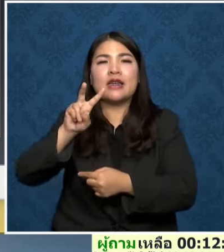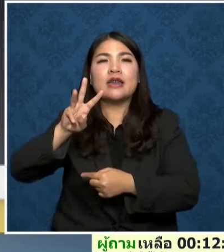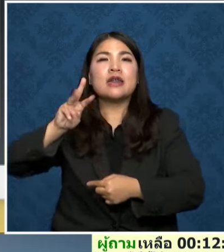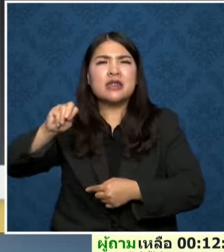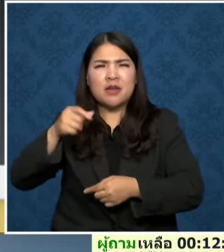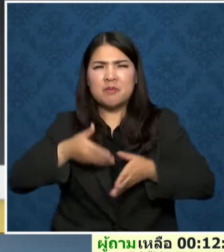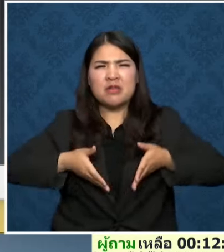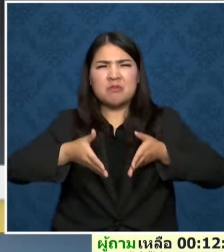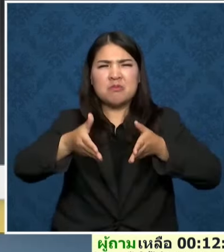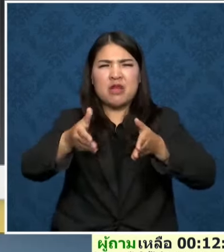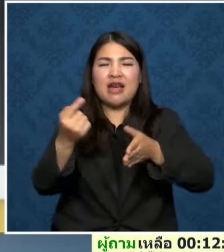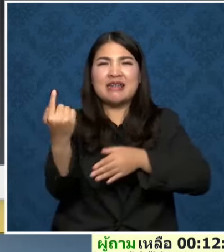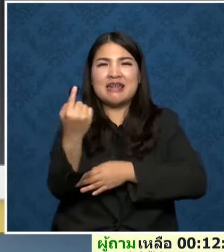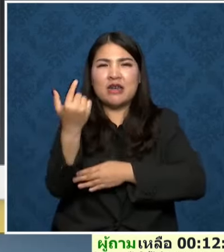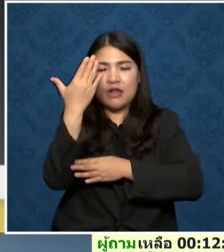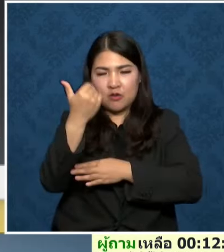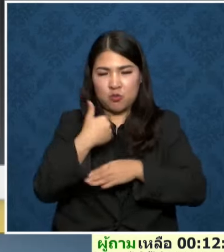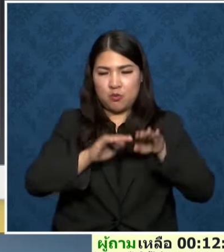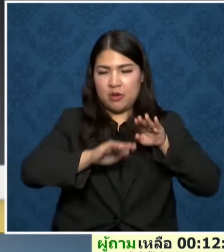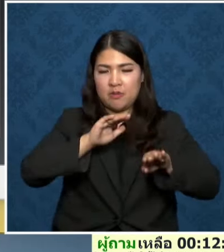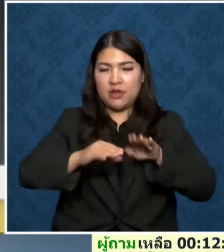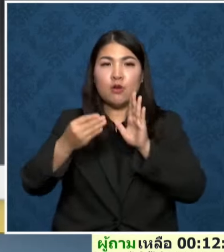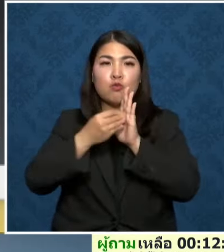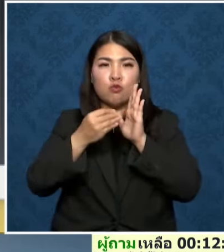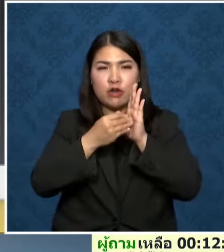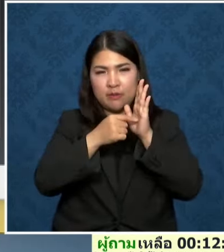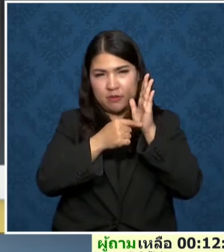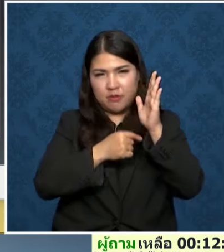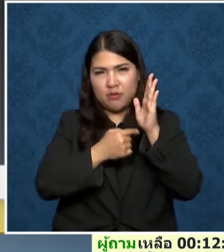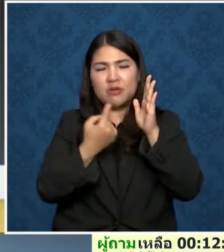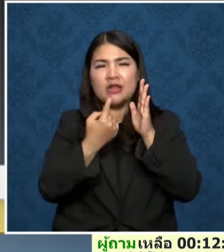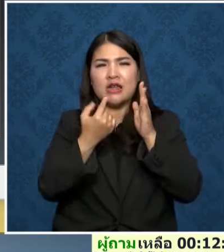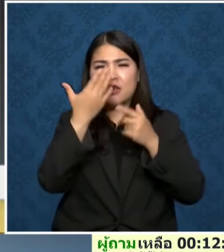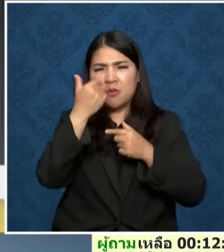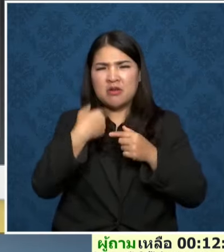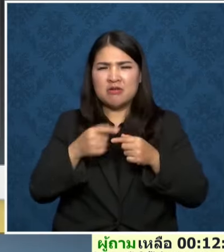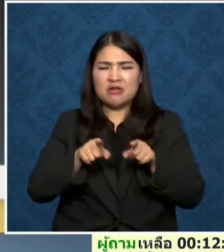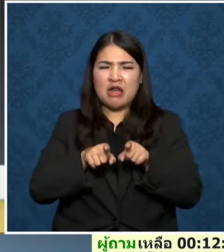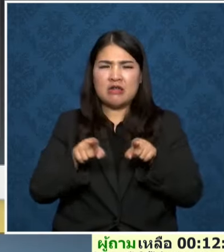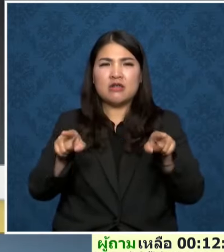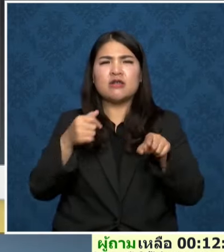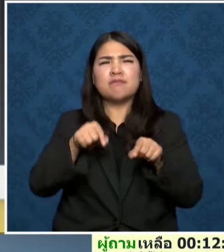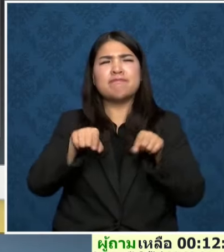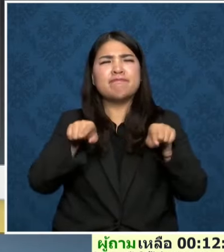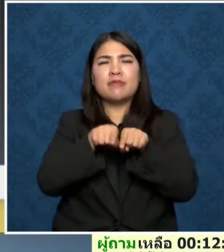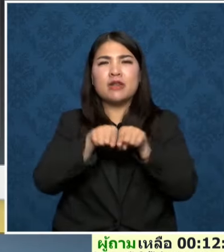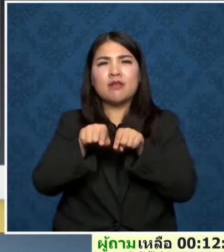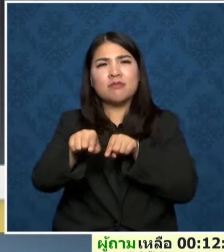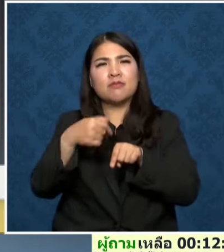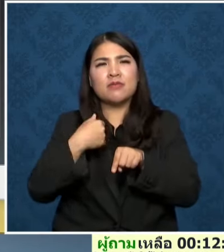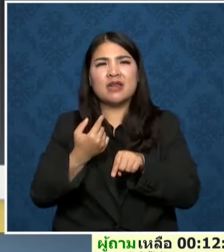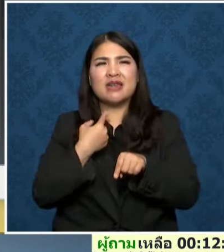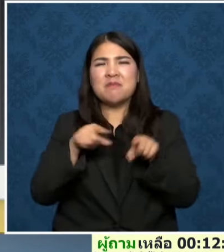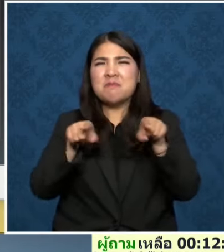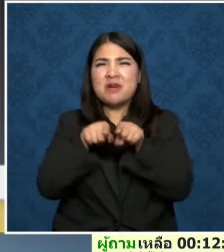เมอเปีเทียบกับช่วงกุเทพมหา étaientอปากทอซึ่เป็นเส้นทางที่มีทางเลือกเส้นทางนี้เปญี้เสมือนเส้นทางที่เป็คอ